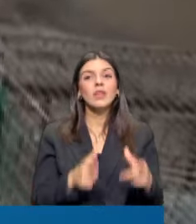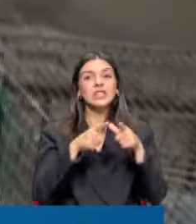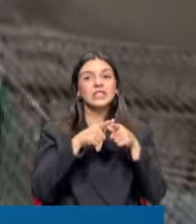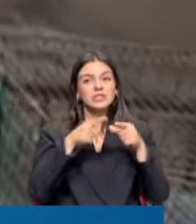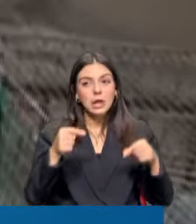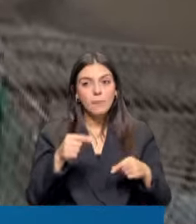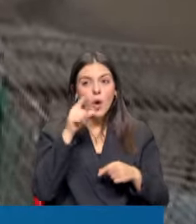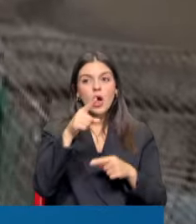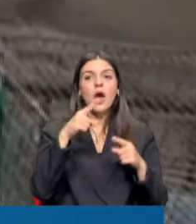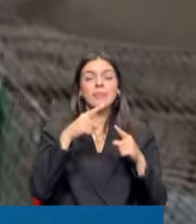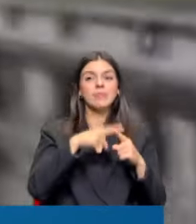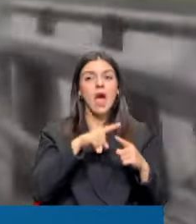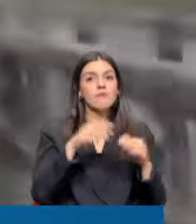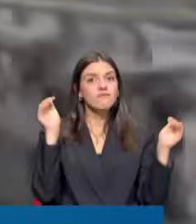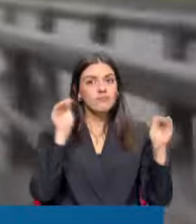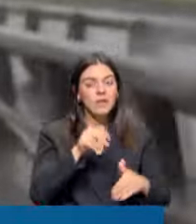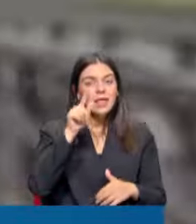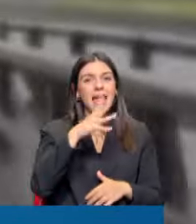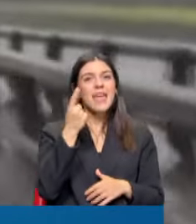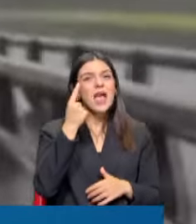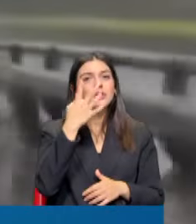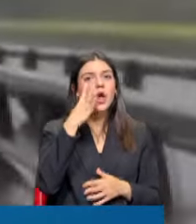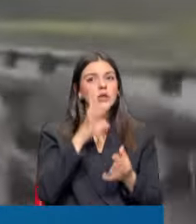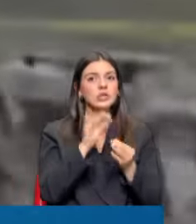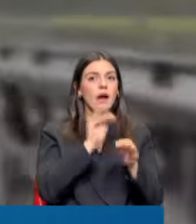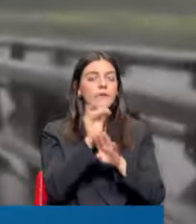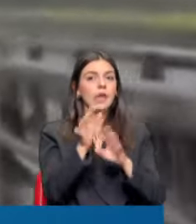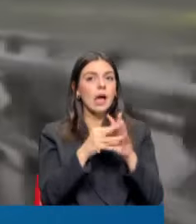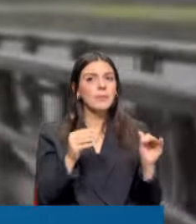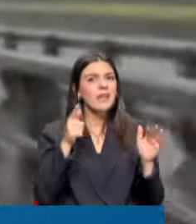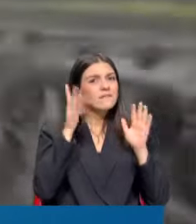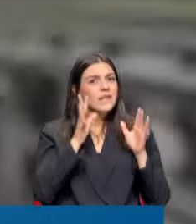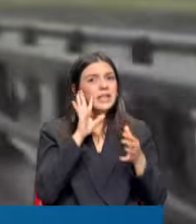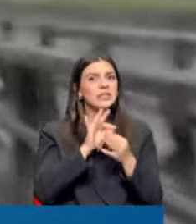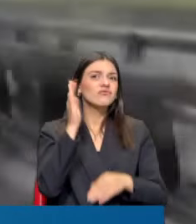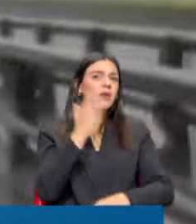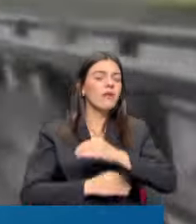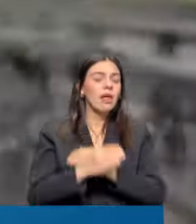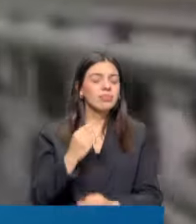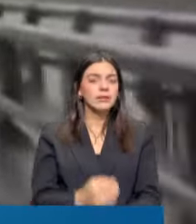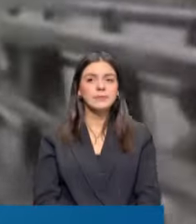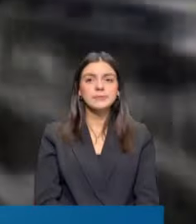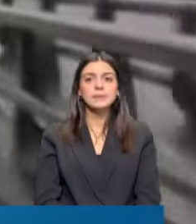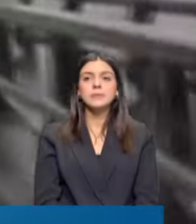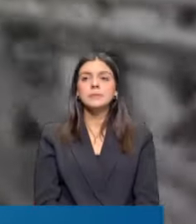Japonya'yı Şanşan tayfunu vurdu. En az 4 kişi hayatını kaybetti. Onlarca kişi yaralandı.